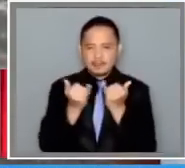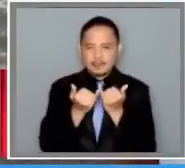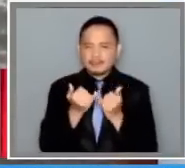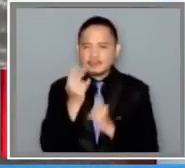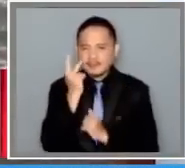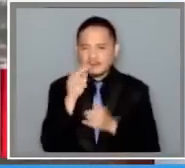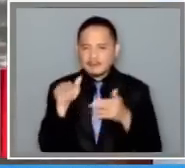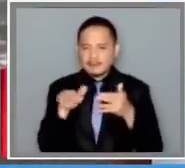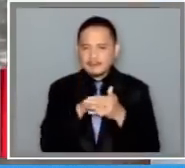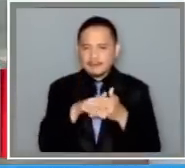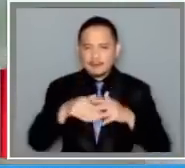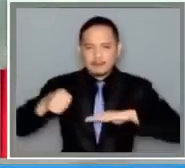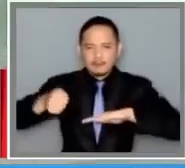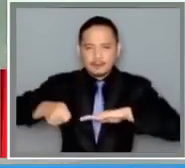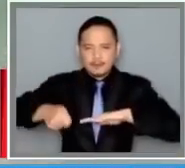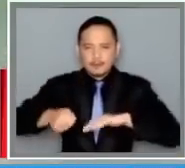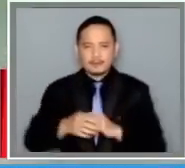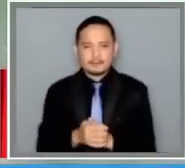Sabi ni Maggie sa IG,